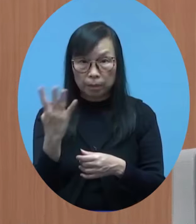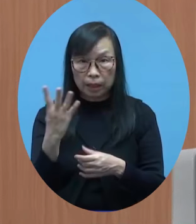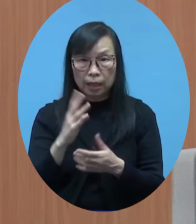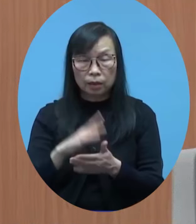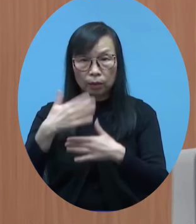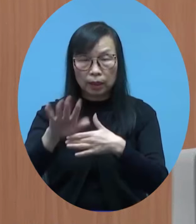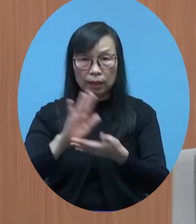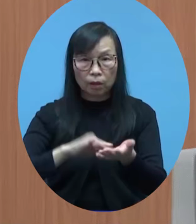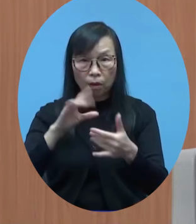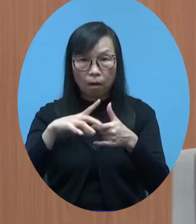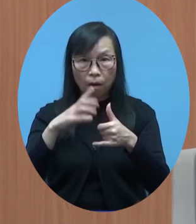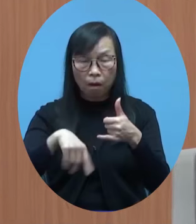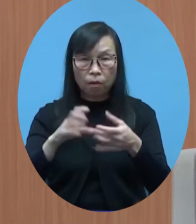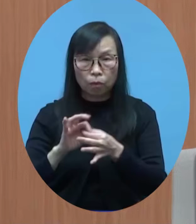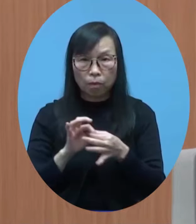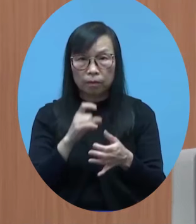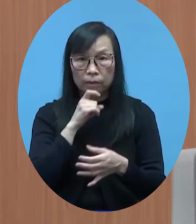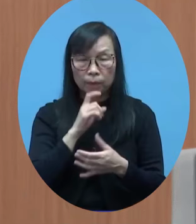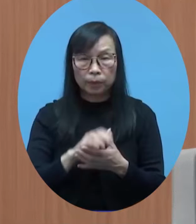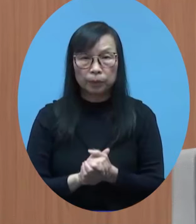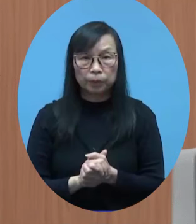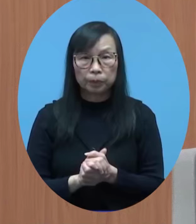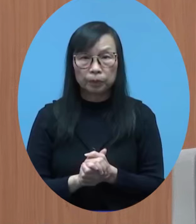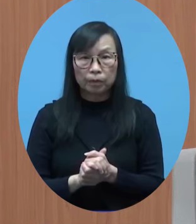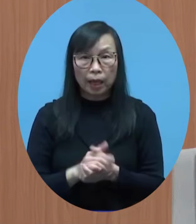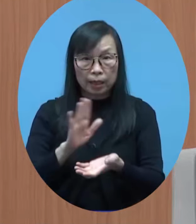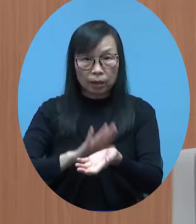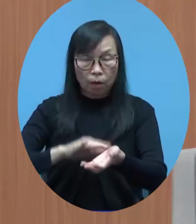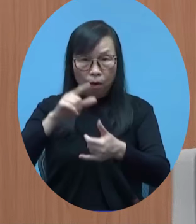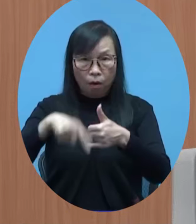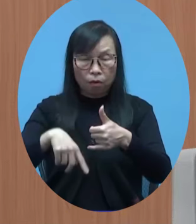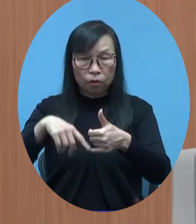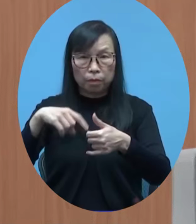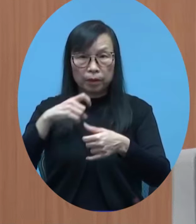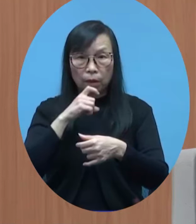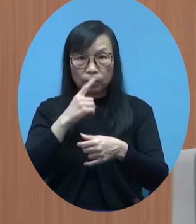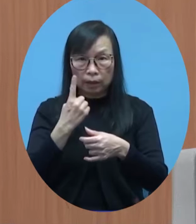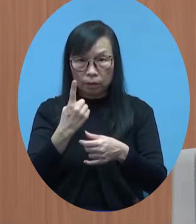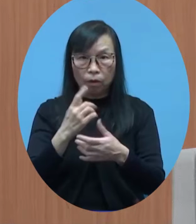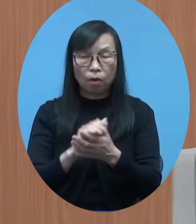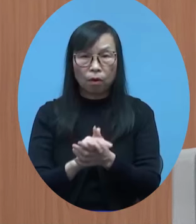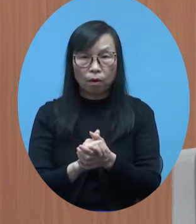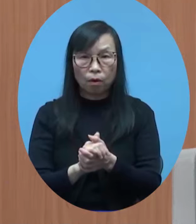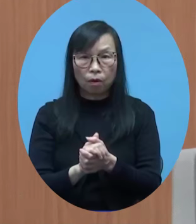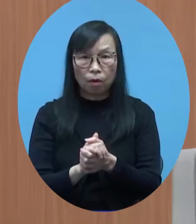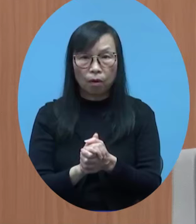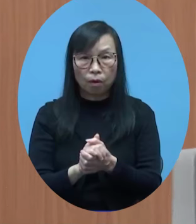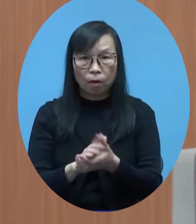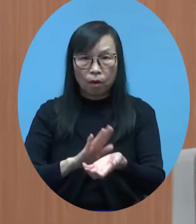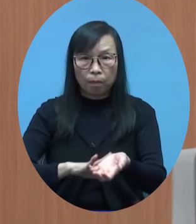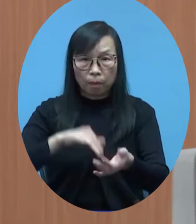同其他個案相關嘅個案啦。咁喺呢啲個案入邊咧，其中一位個案咧就係